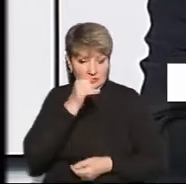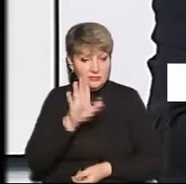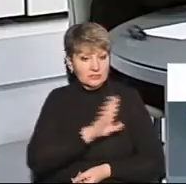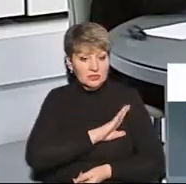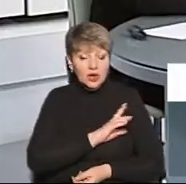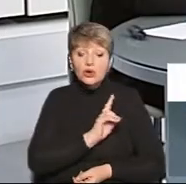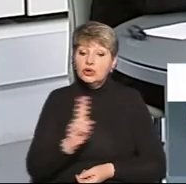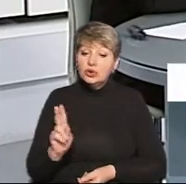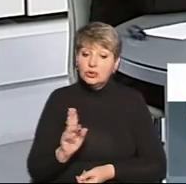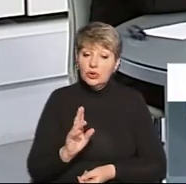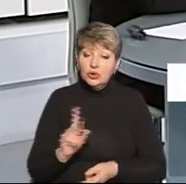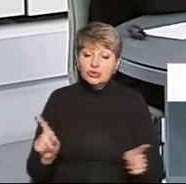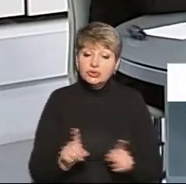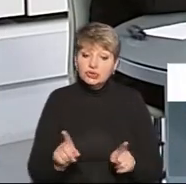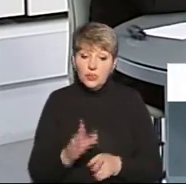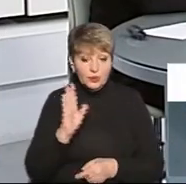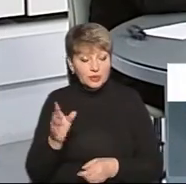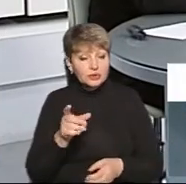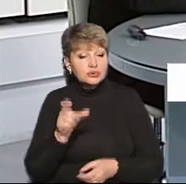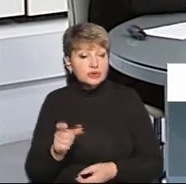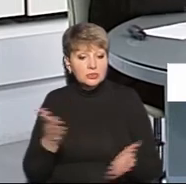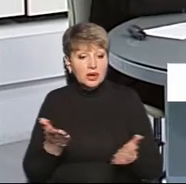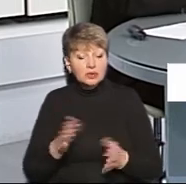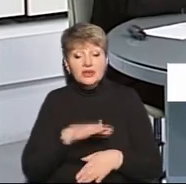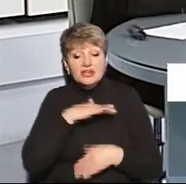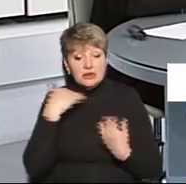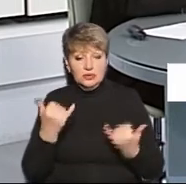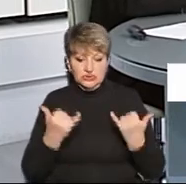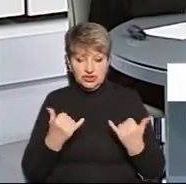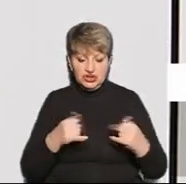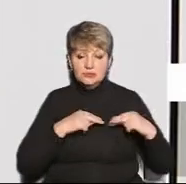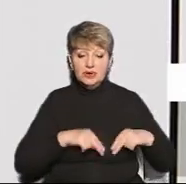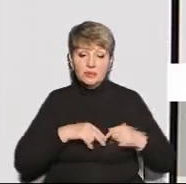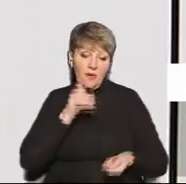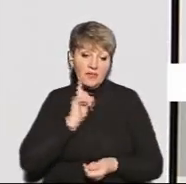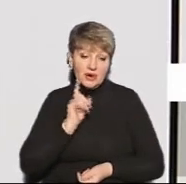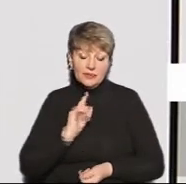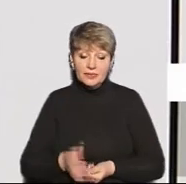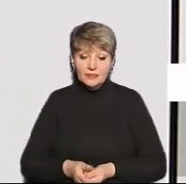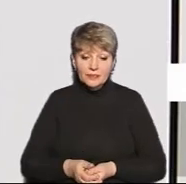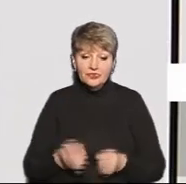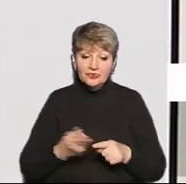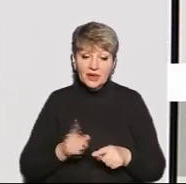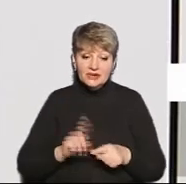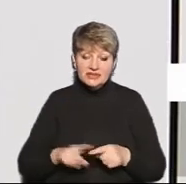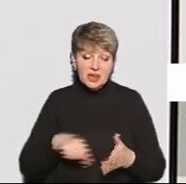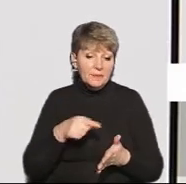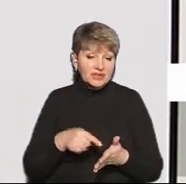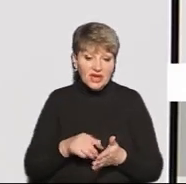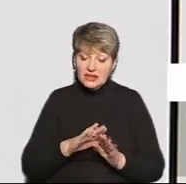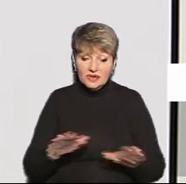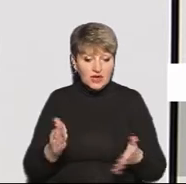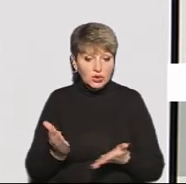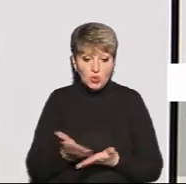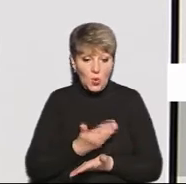буде з тими людьми, які зараз працюють і не захочуть працювати в тимчасовому? Я розумію. Значить, це питання абсолютно не нове. Я розумію,